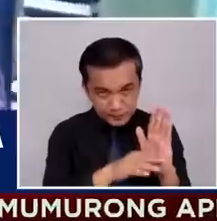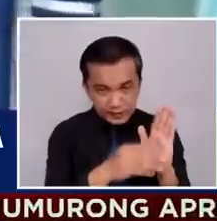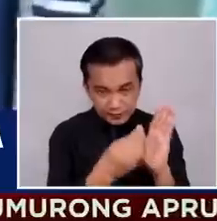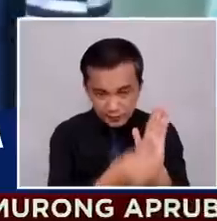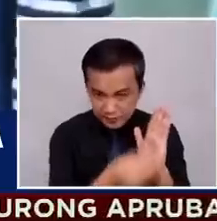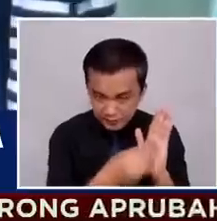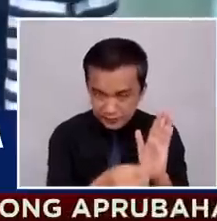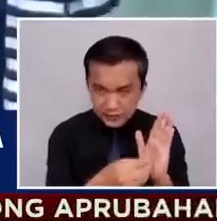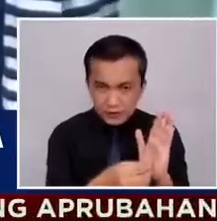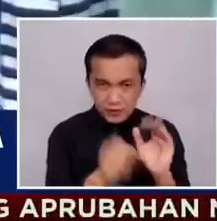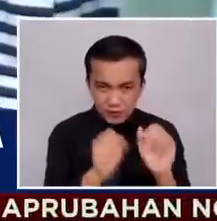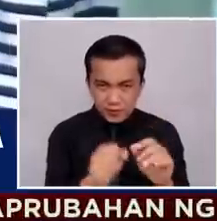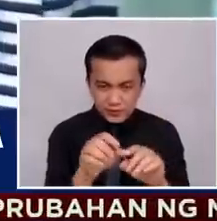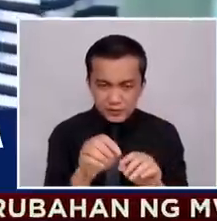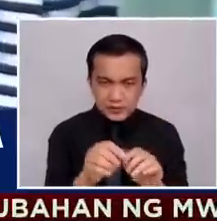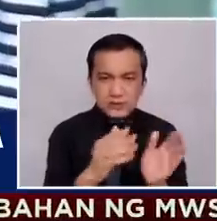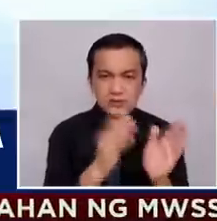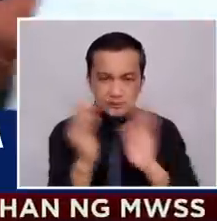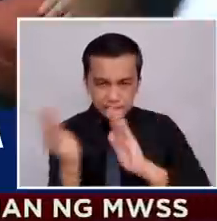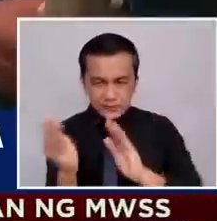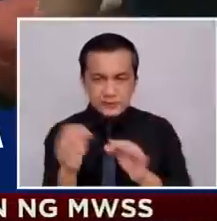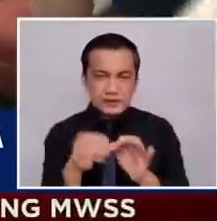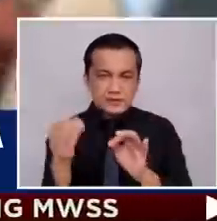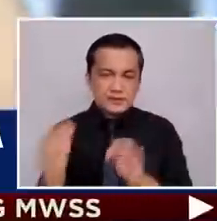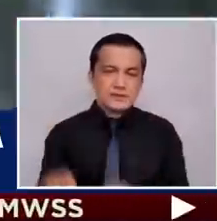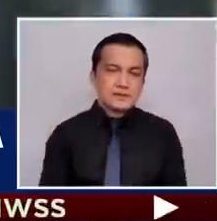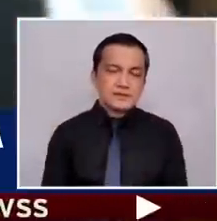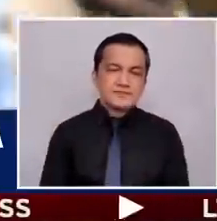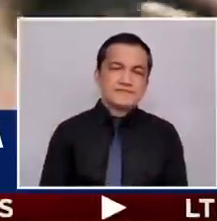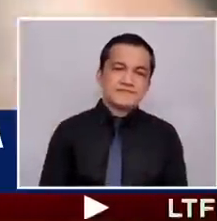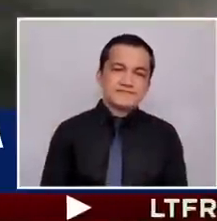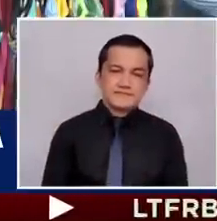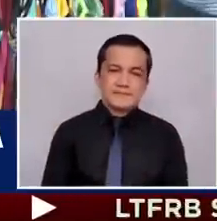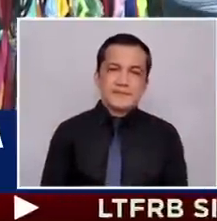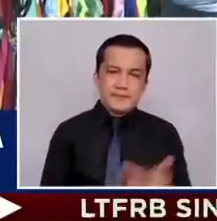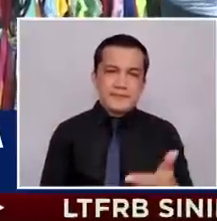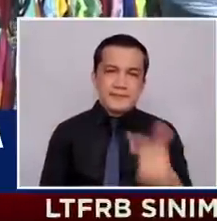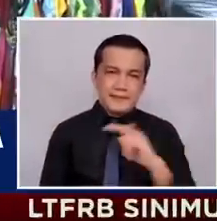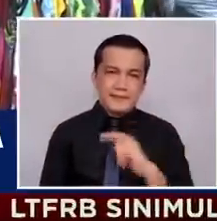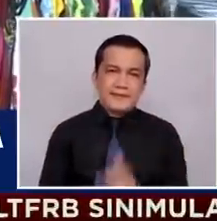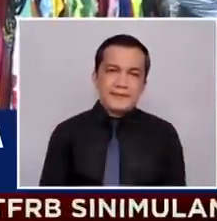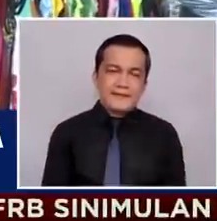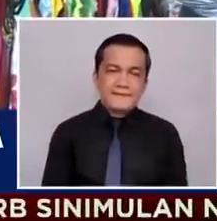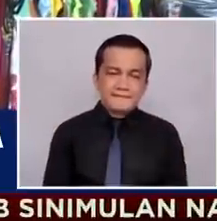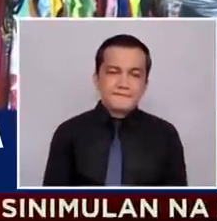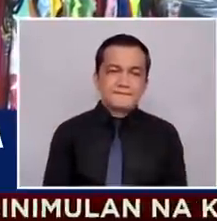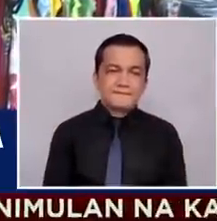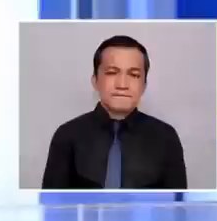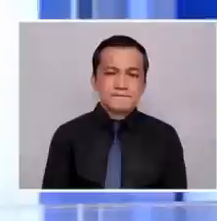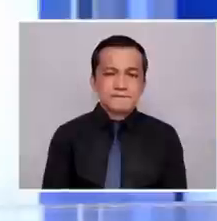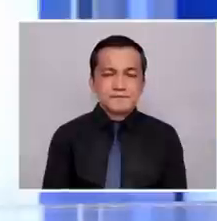mga pwedeng ipagpaliban muna. Warren de Guzman, ABS-CBN News.